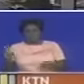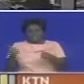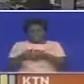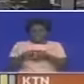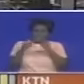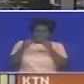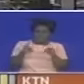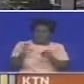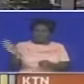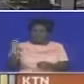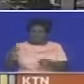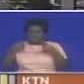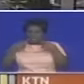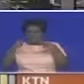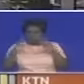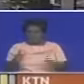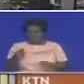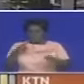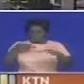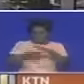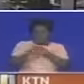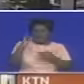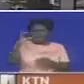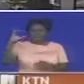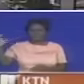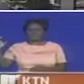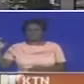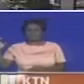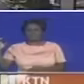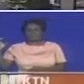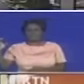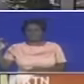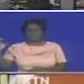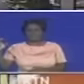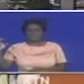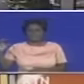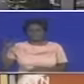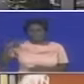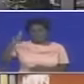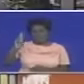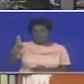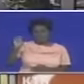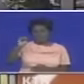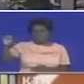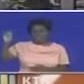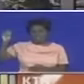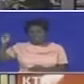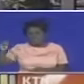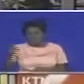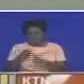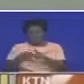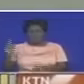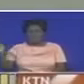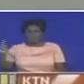iwapo mwandishi wa habari Walter Barasa atafikishwa katika mahakama ya jinai ICC. Hussein Mohamed, katika mahakama kuu Nairobi.